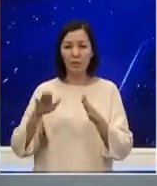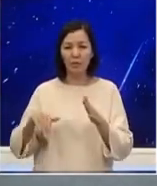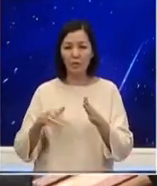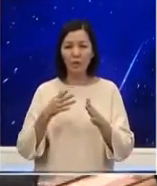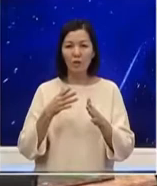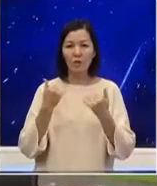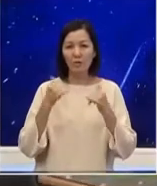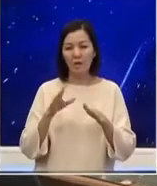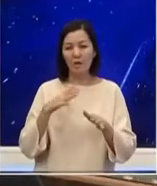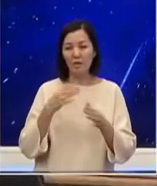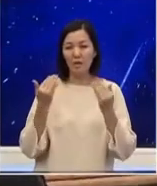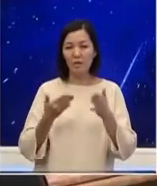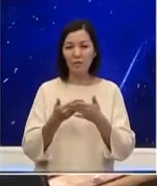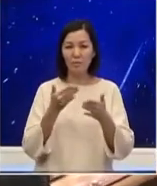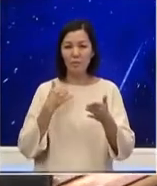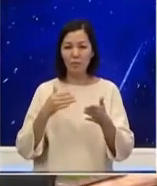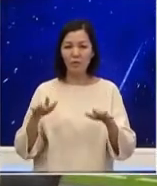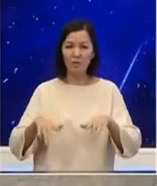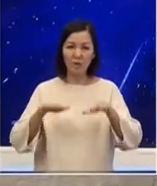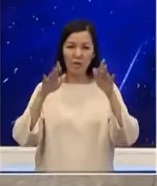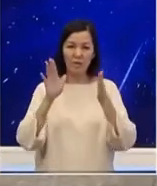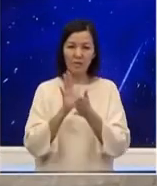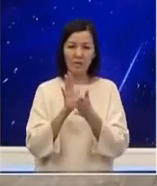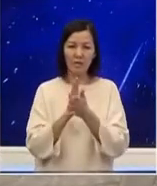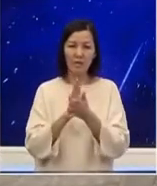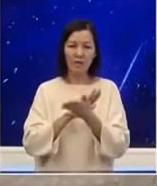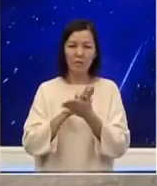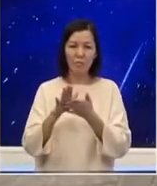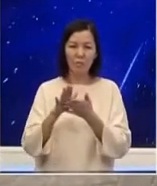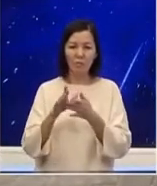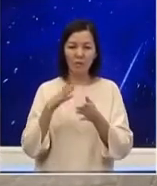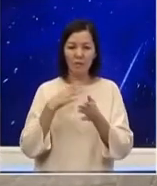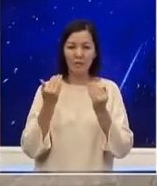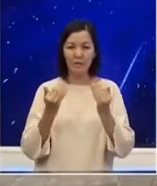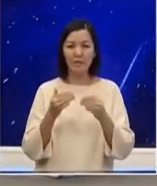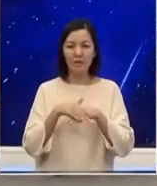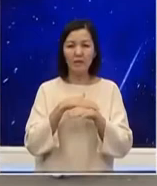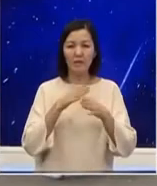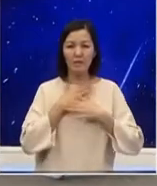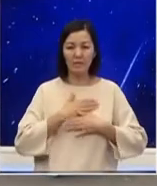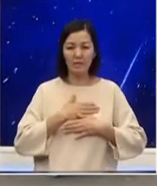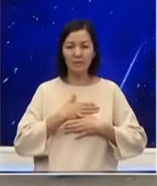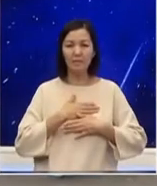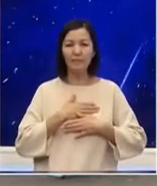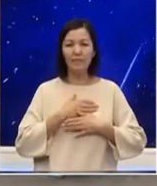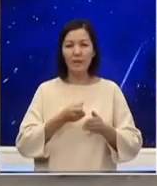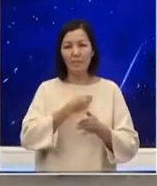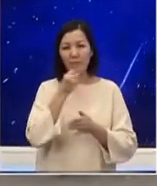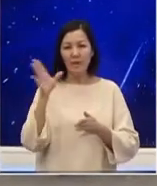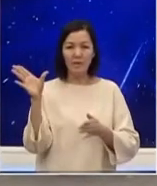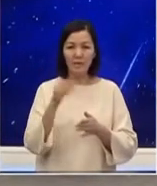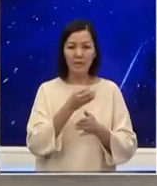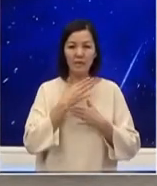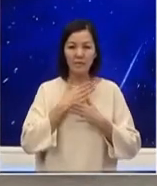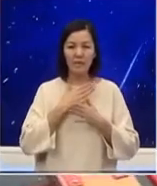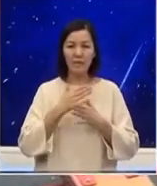танымай қалғандарын айтады. Бұрын бұл жерлер шаң аспанға көтеріліп, қоқысқа толы болған екен. Қазір тұрғындар дән риза, үлкен кішіге жақсы болды дейді.